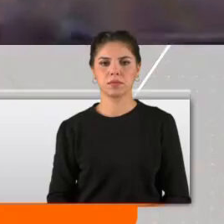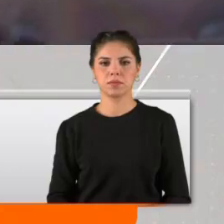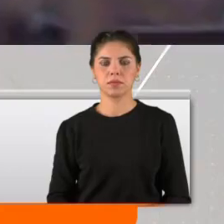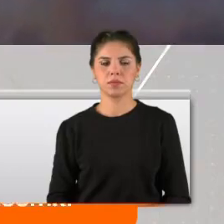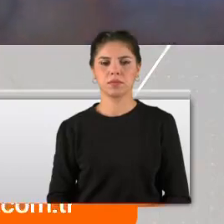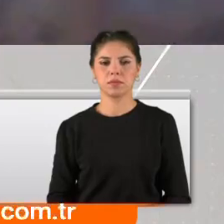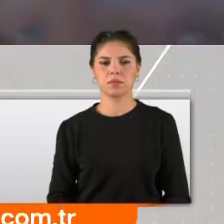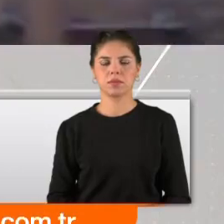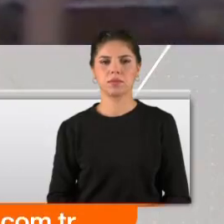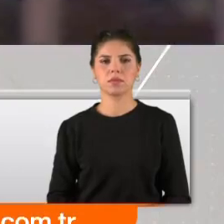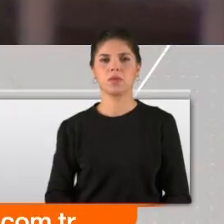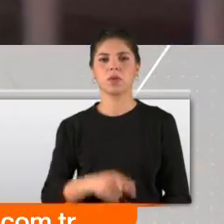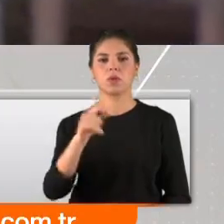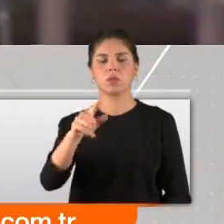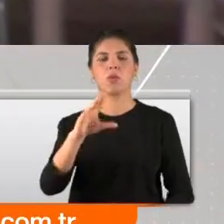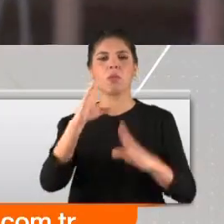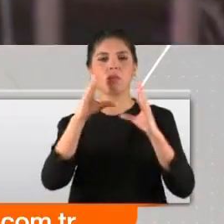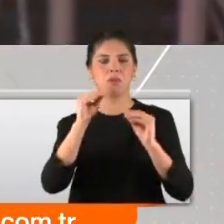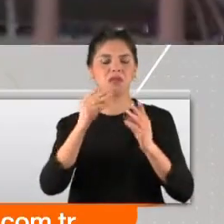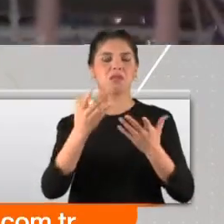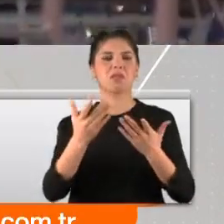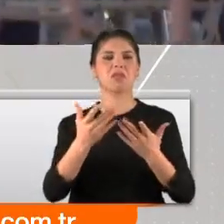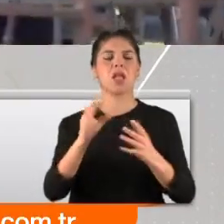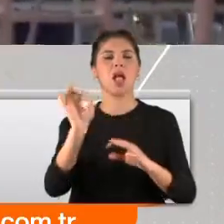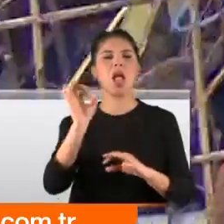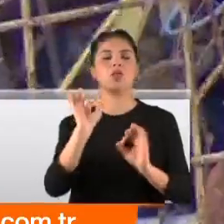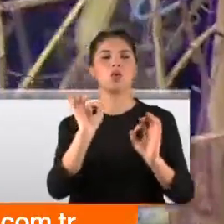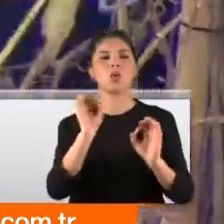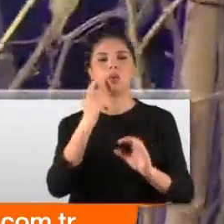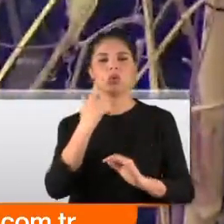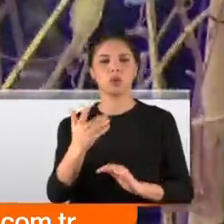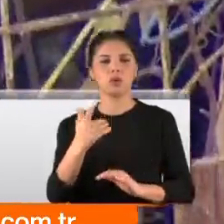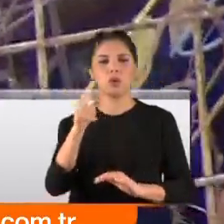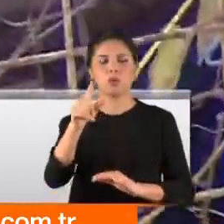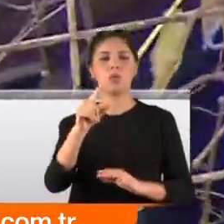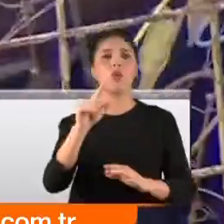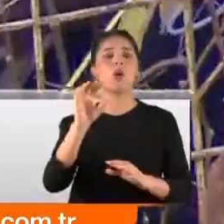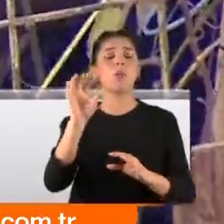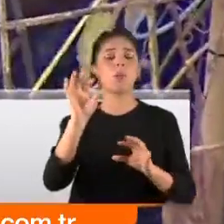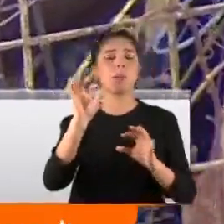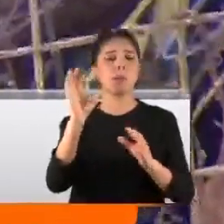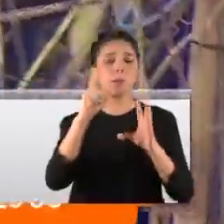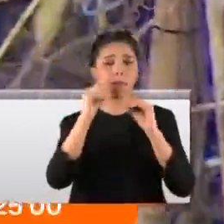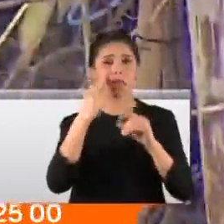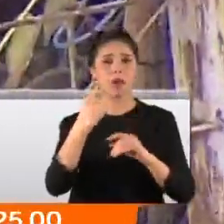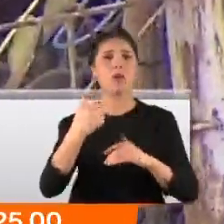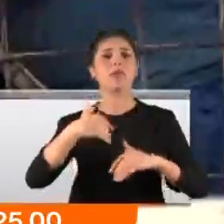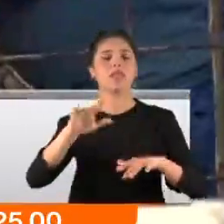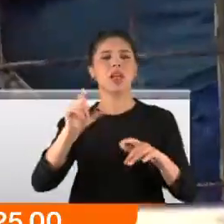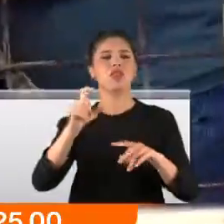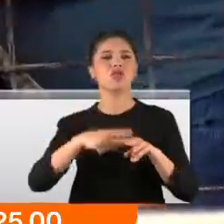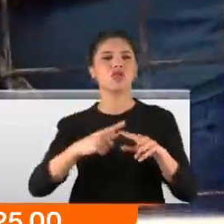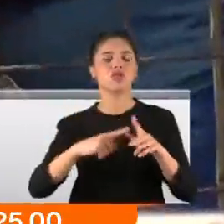Bir yapmadıkları kısırlı, pastalı, altın günleriydi. Kısırlı, pastalı değil belki ama cağ kebaplı